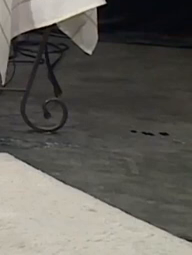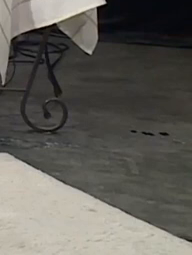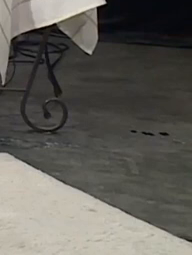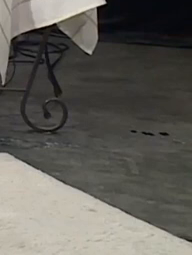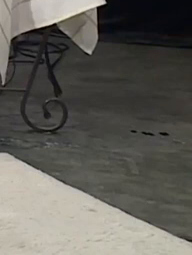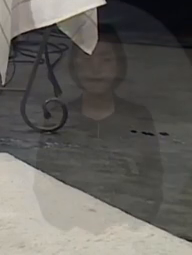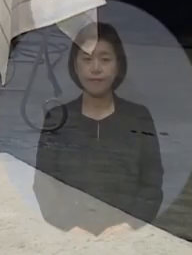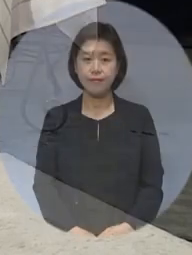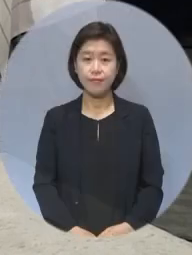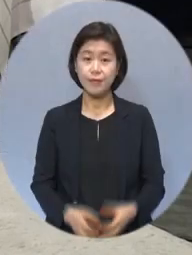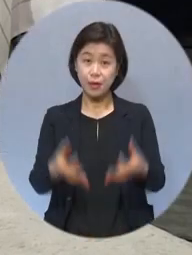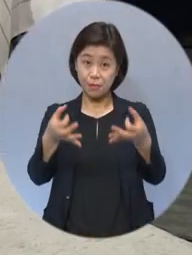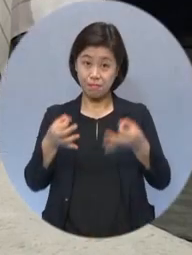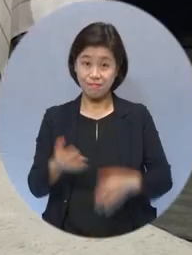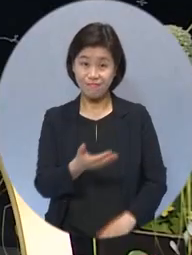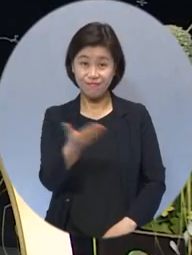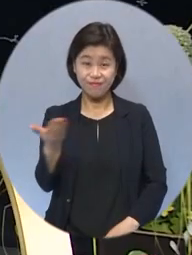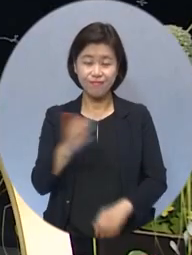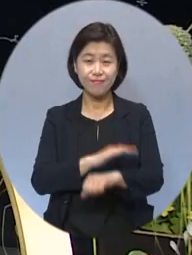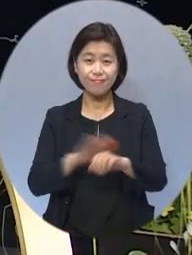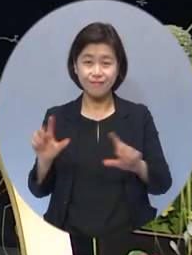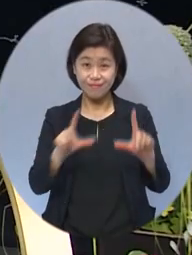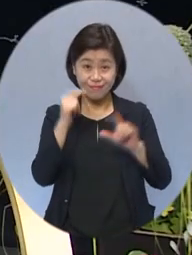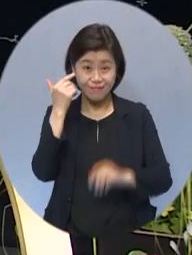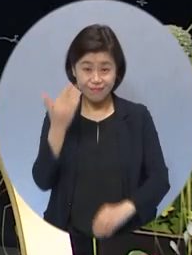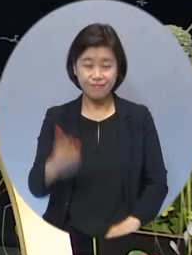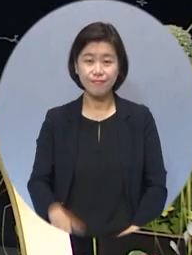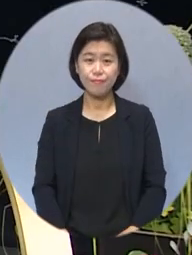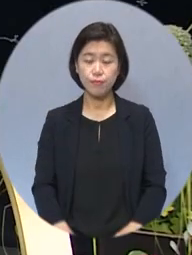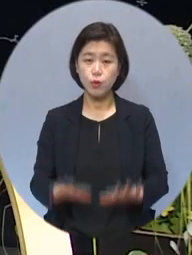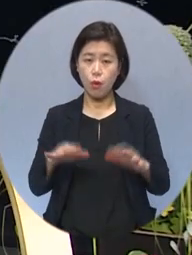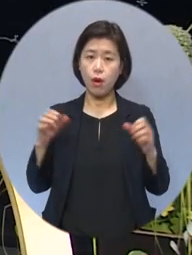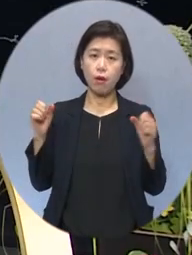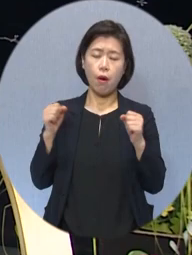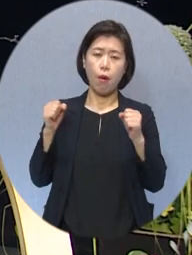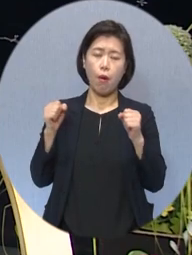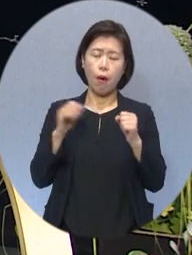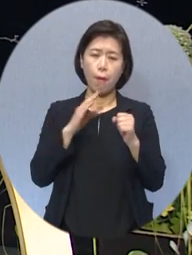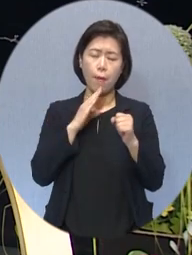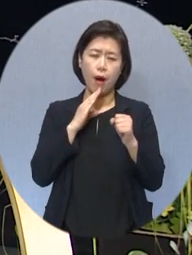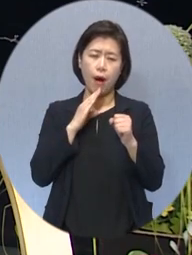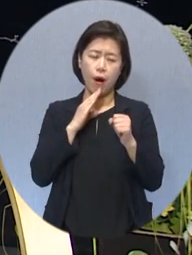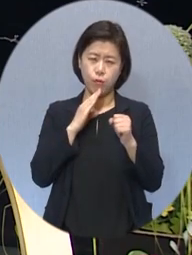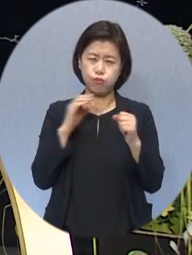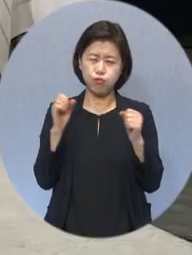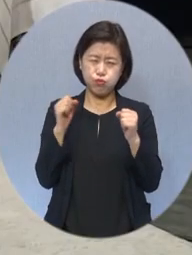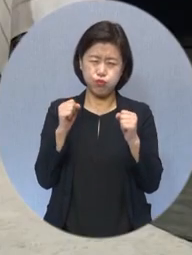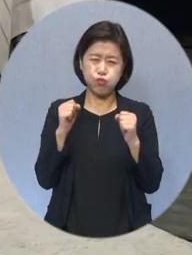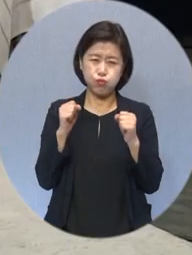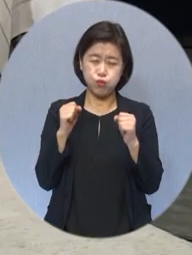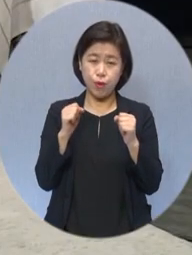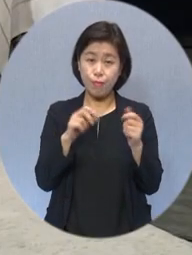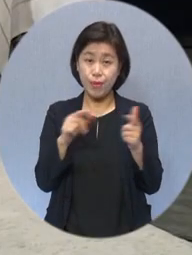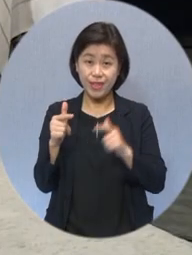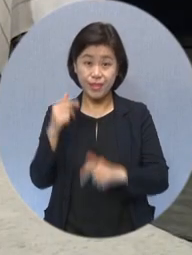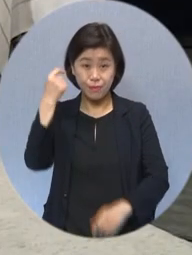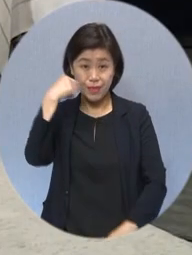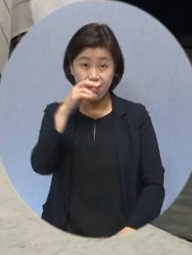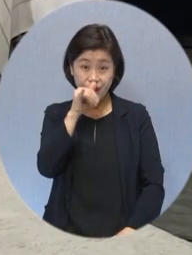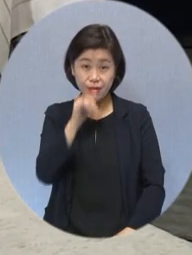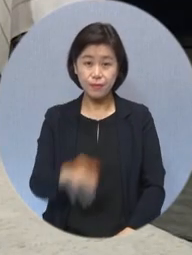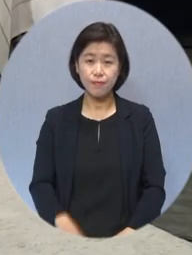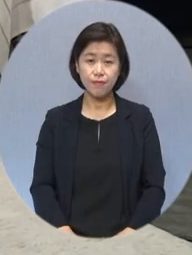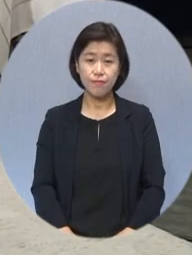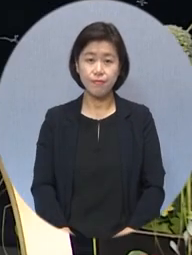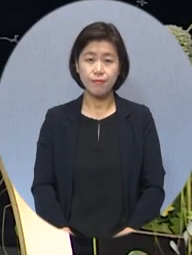시청자 여러분 잘 지내셨습니까? 올봄은 꽃샘추위란 단어를 지우는 지우개인가 봅니다. 사나움이 지어져 있는